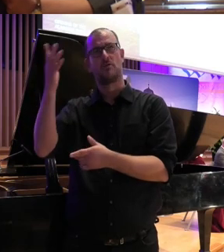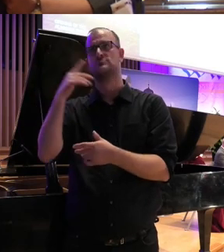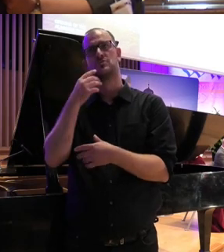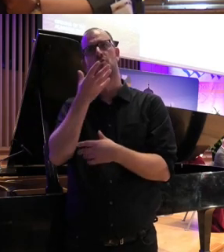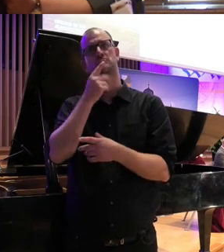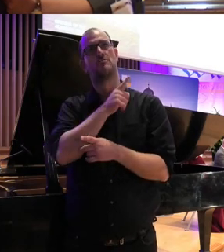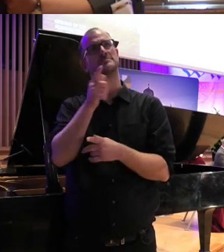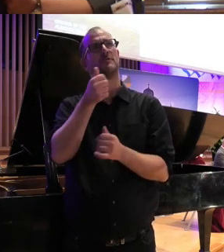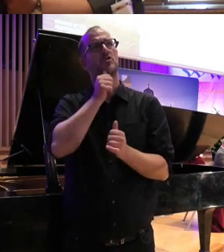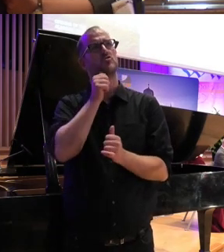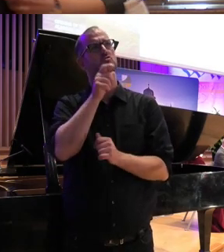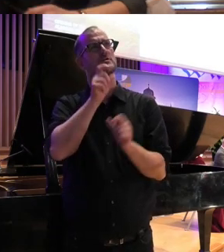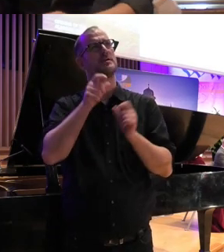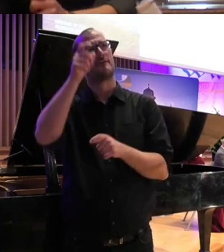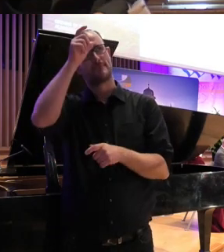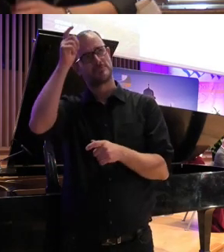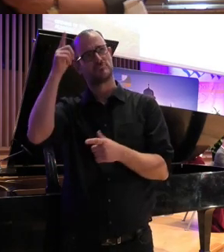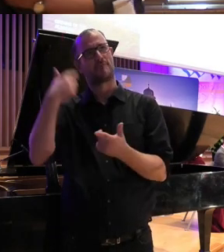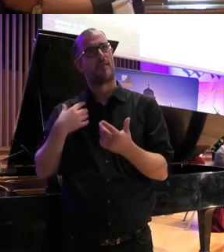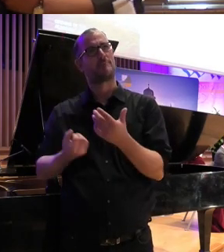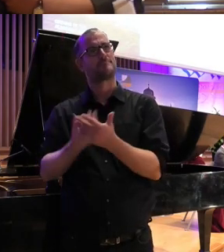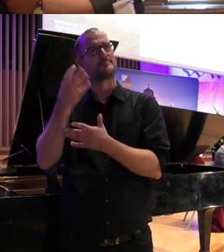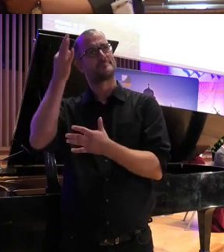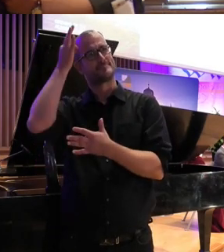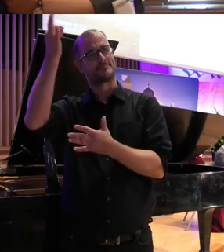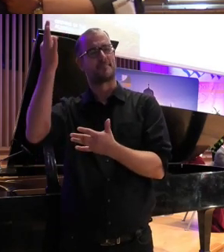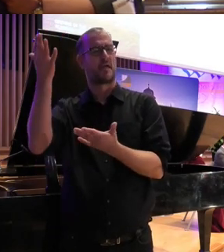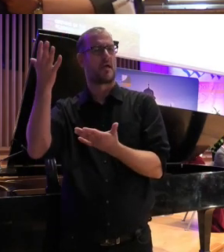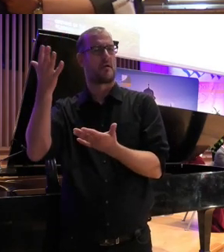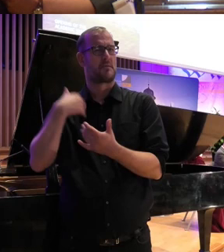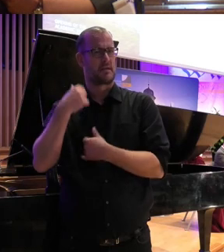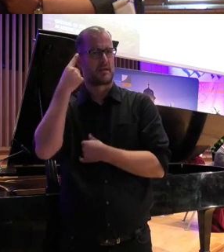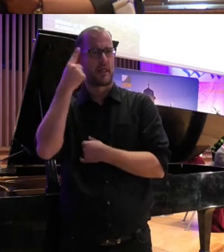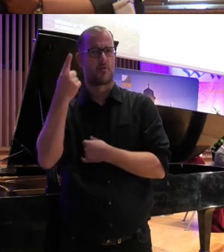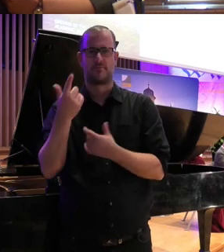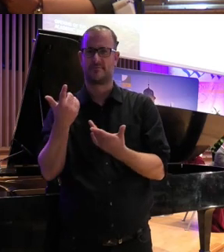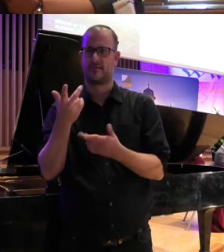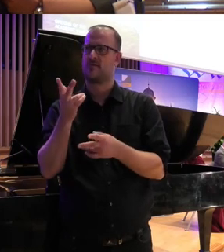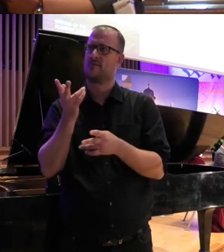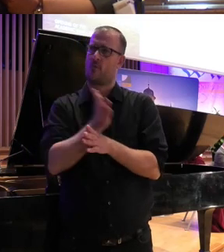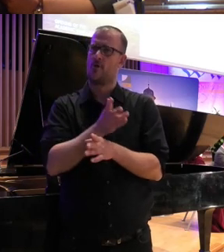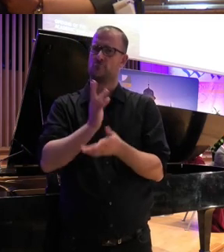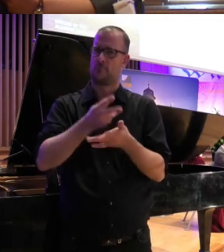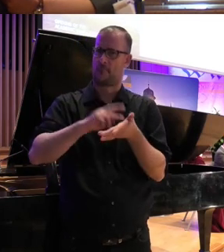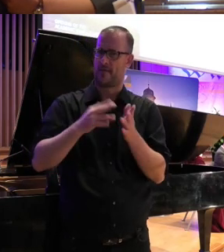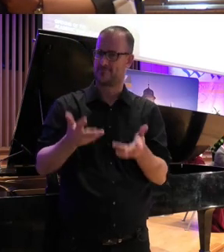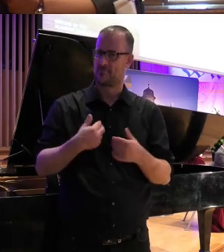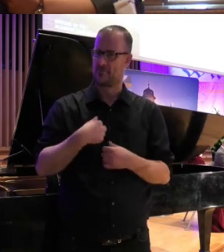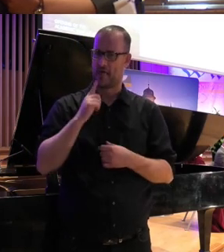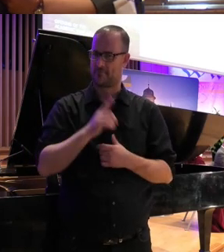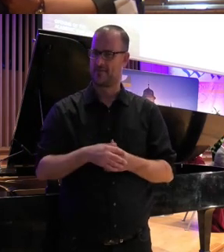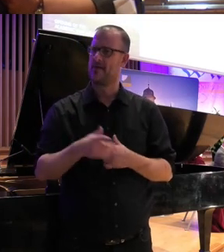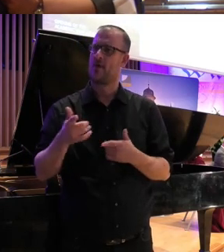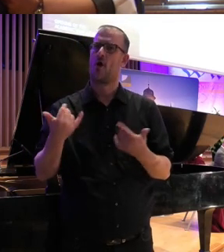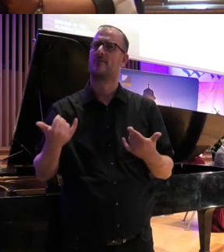so einen Preis für junge Wissenschaftler zu schaffen. Und ich glaube, der war ursprünglich überhaupt nicht so gedacht. Also heutzutage gilt er ja so ein bisschen als der